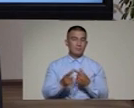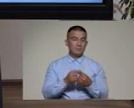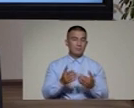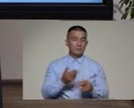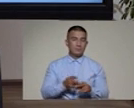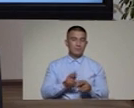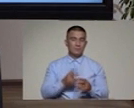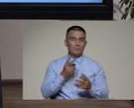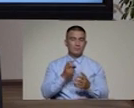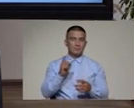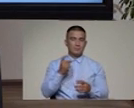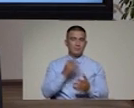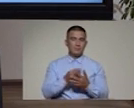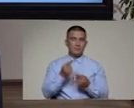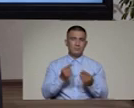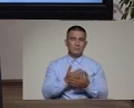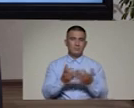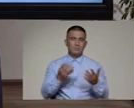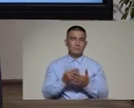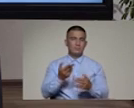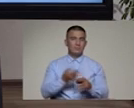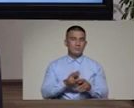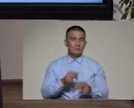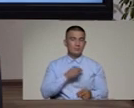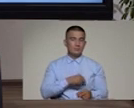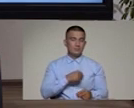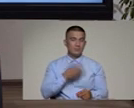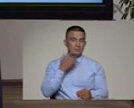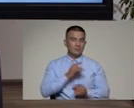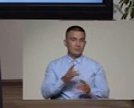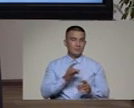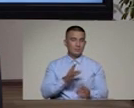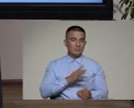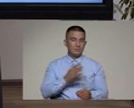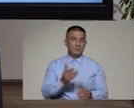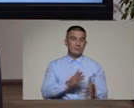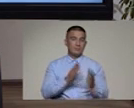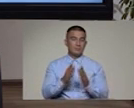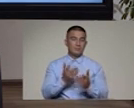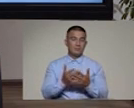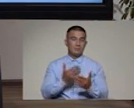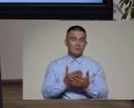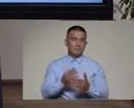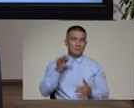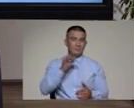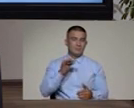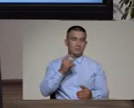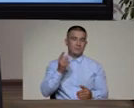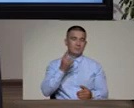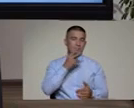kimyoviy elementlarning dastlabki toifalanishi degan mavzuni o'tganimizda dastavval tarixga bir nazar